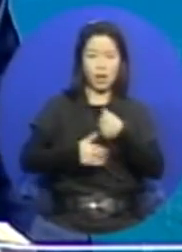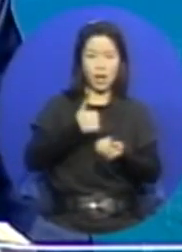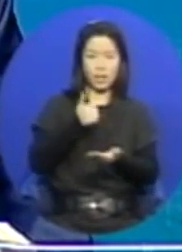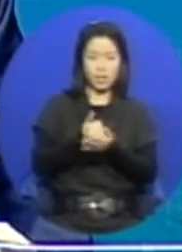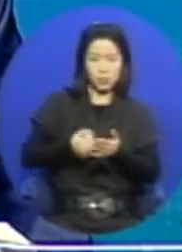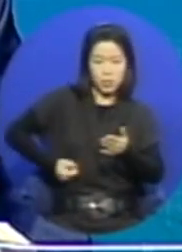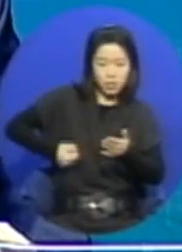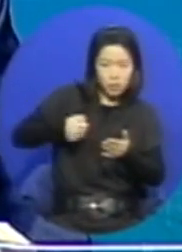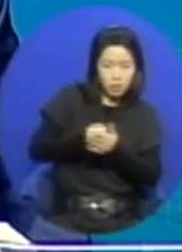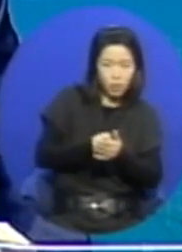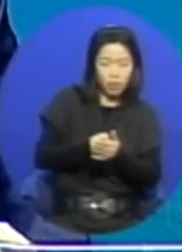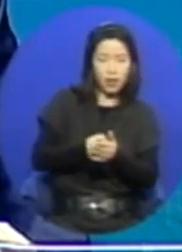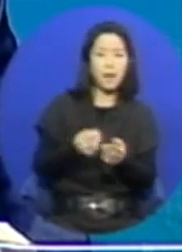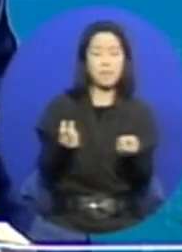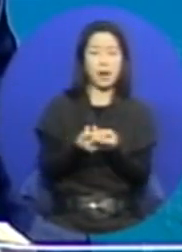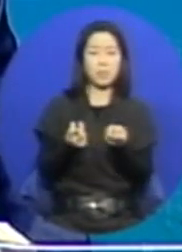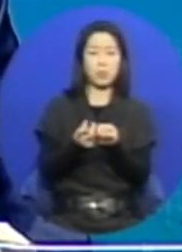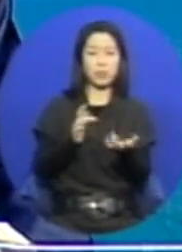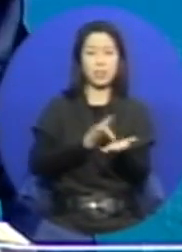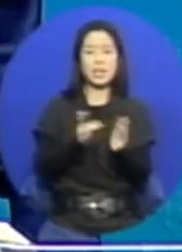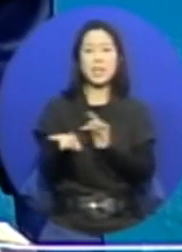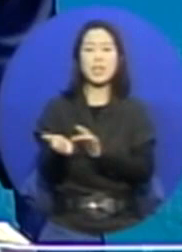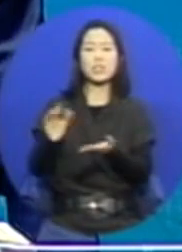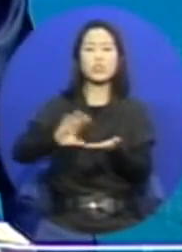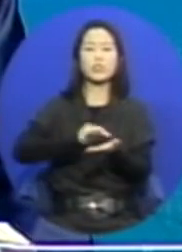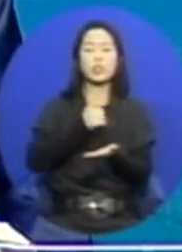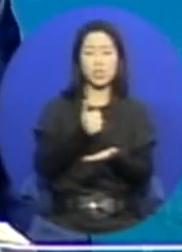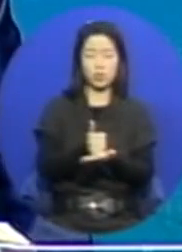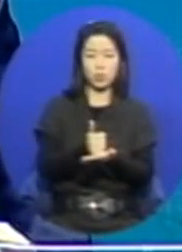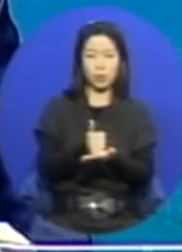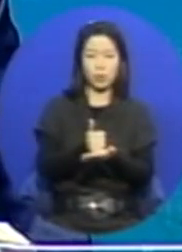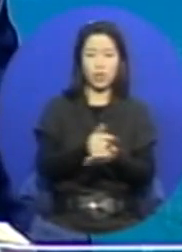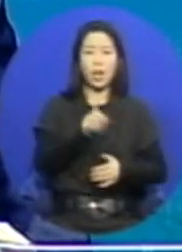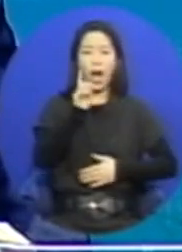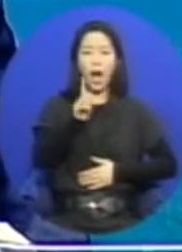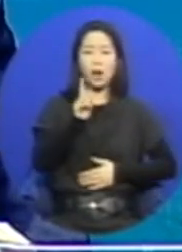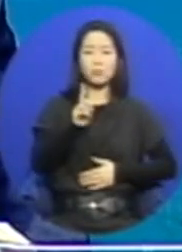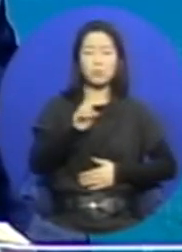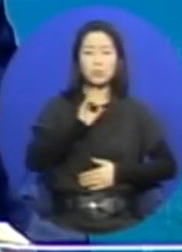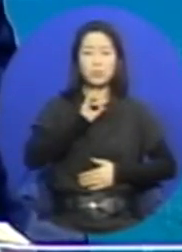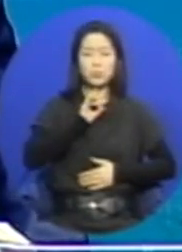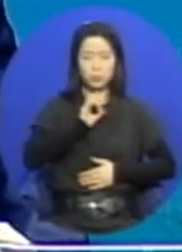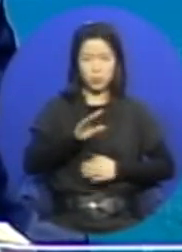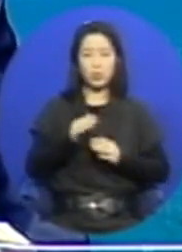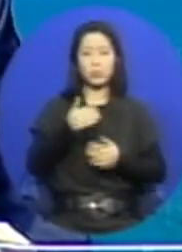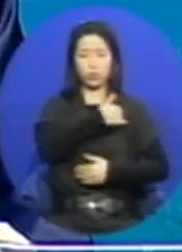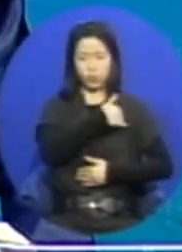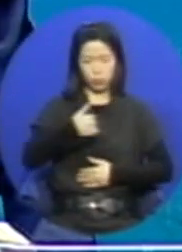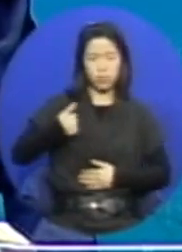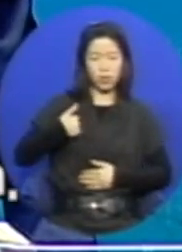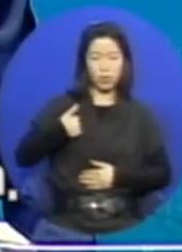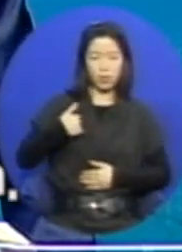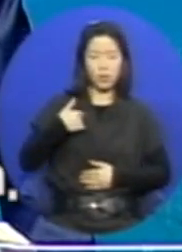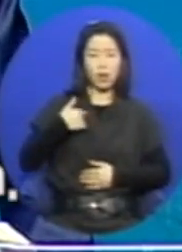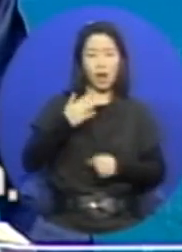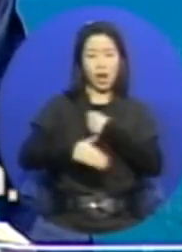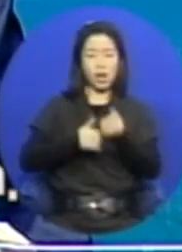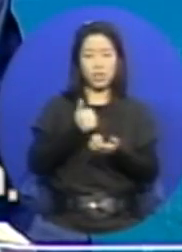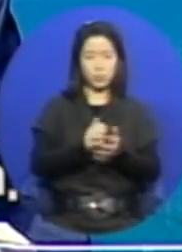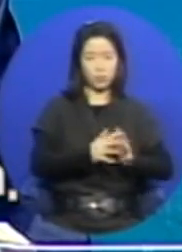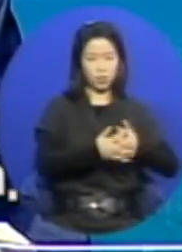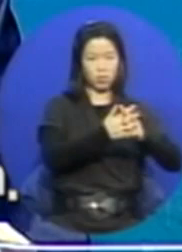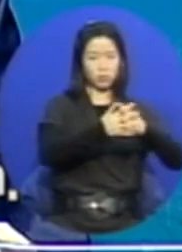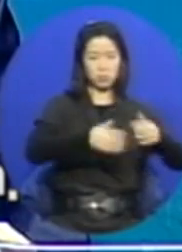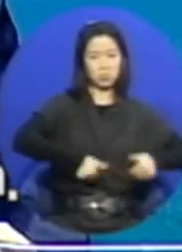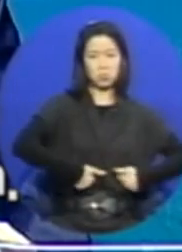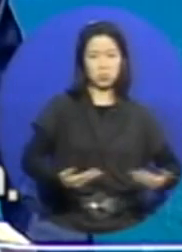정하신 방법은 예수 그리스도예요. 예수 그리스도 한 분이면 충분하셨어요. 하나님에게 있어서는 건물 쓸데없어요.